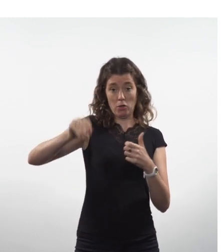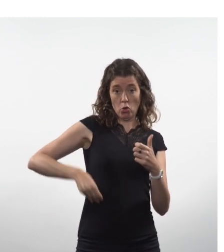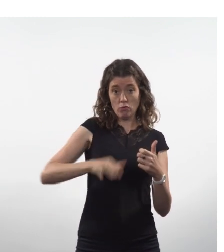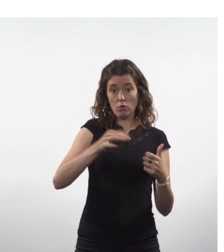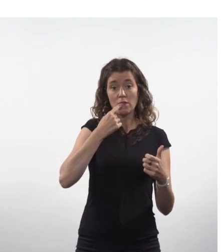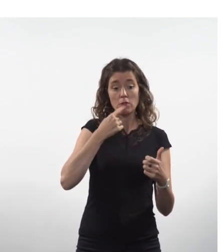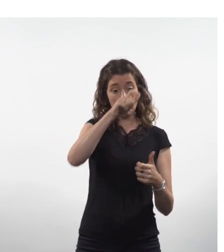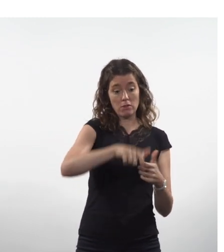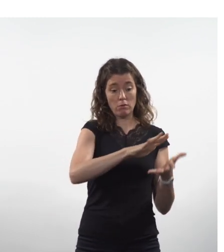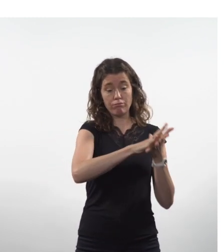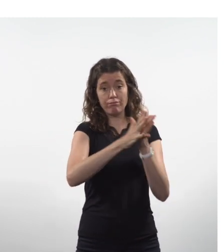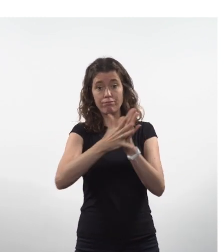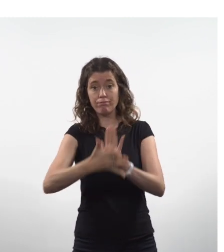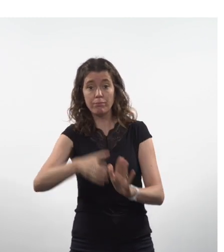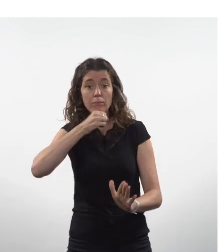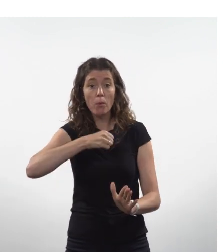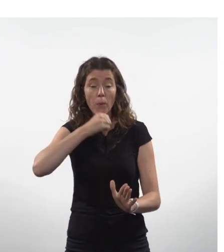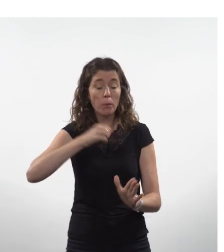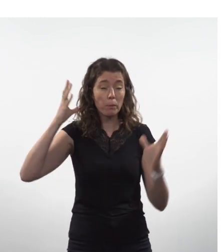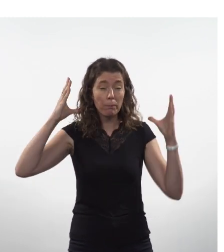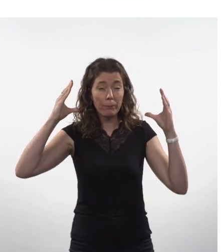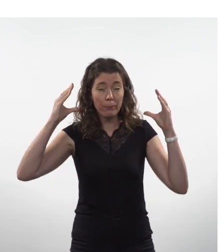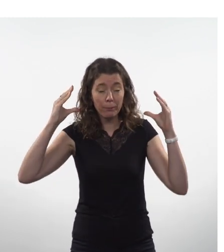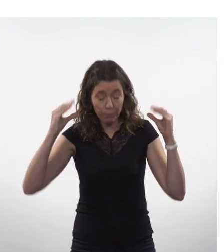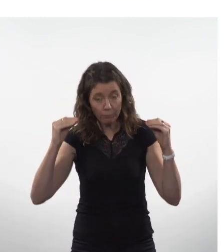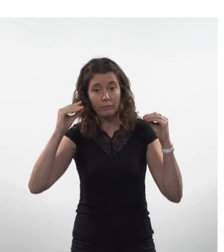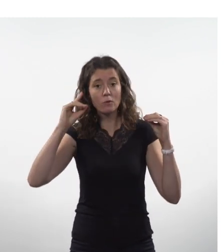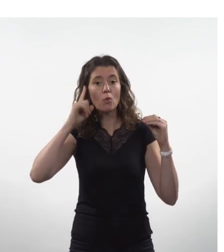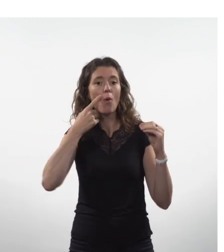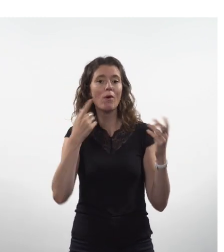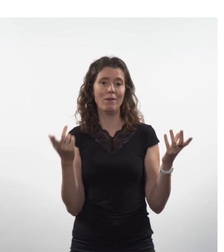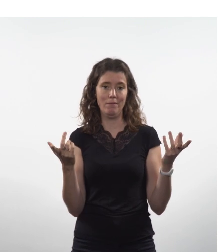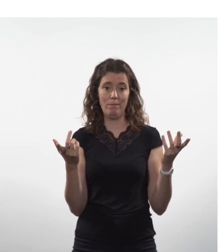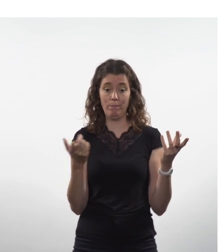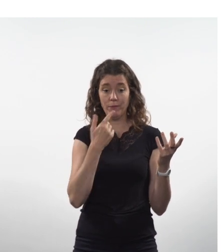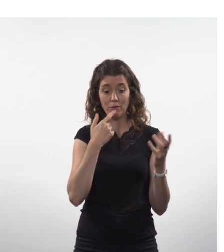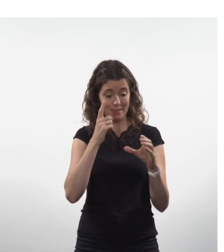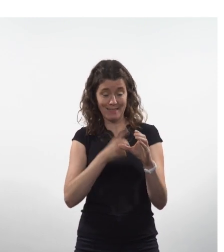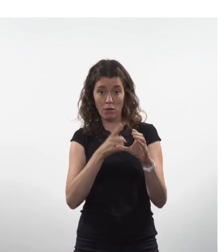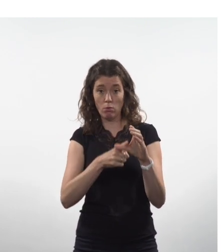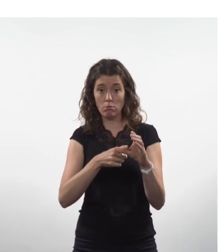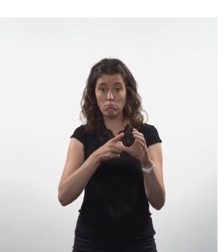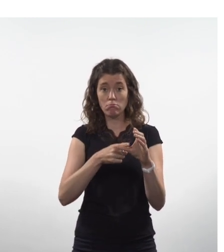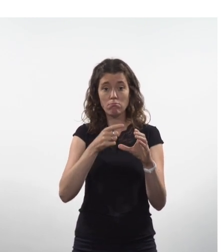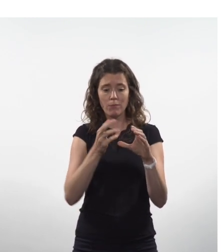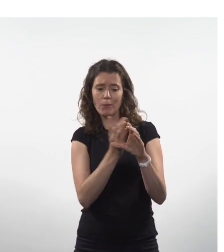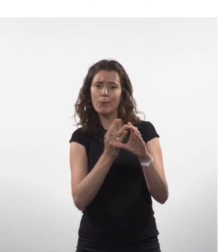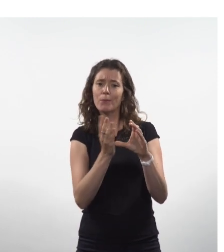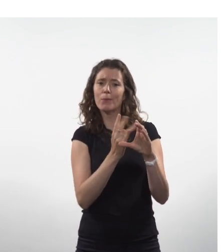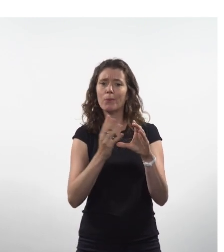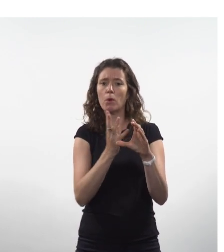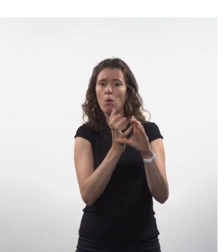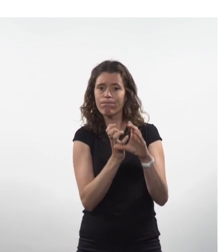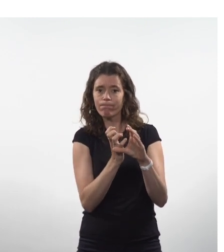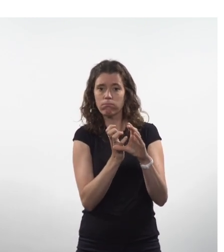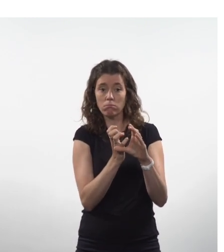la surdité liée au vieillissement de l'oreille, c'est-à-dire que les cellules ciliées ne peuvent